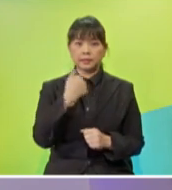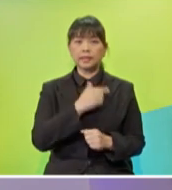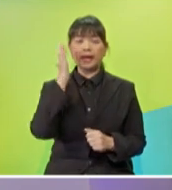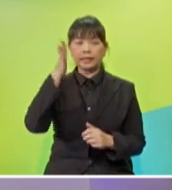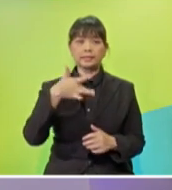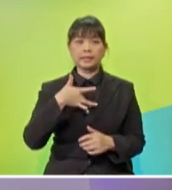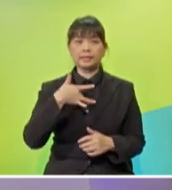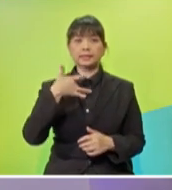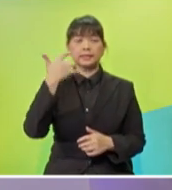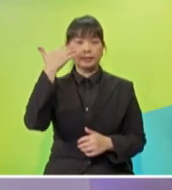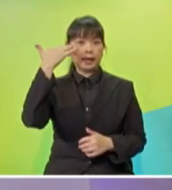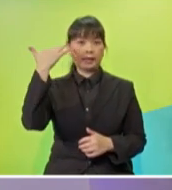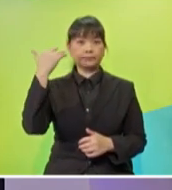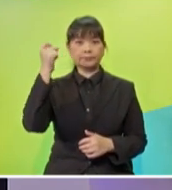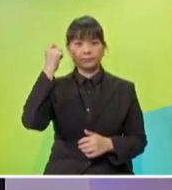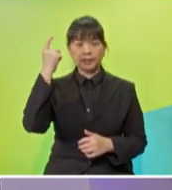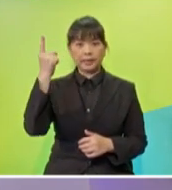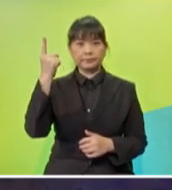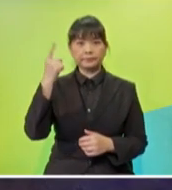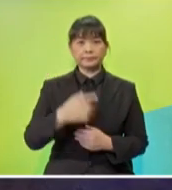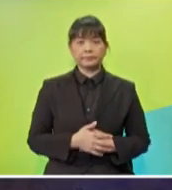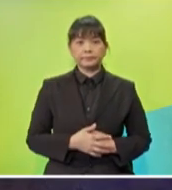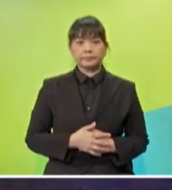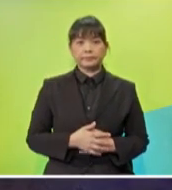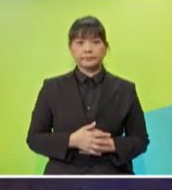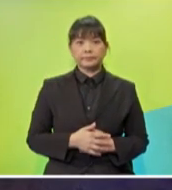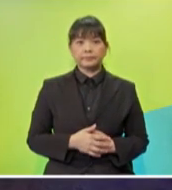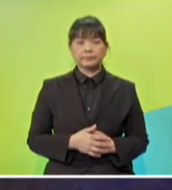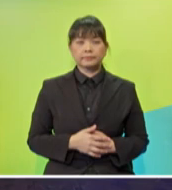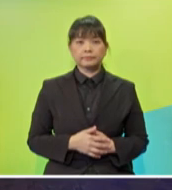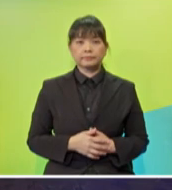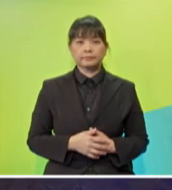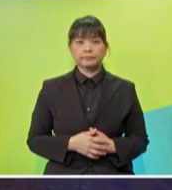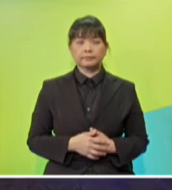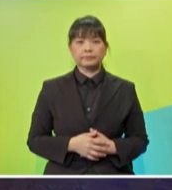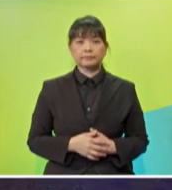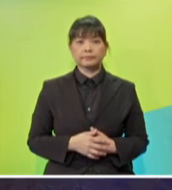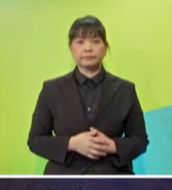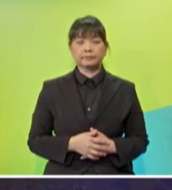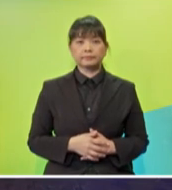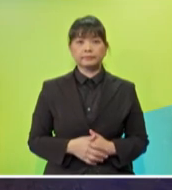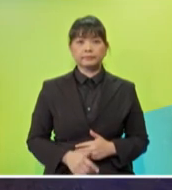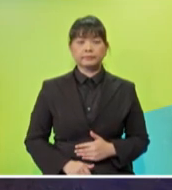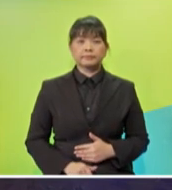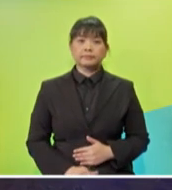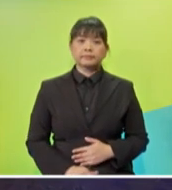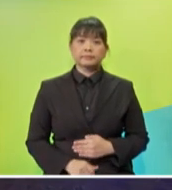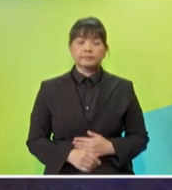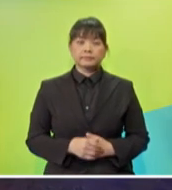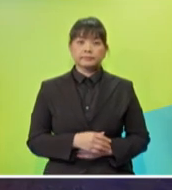segar paham saya sisa paham semua ya bagus